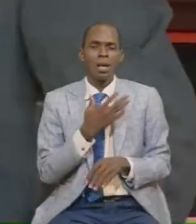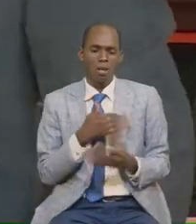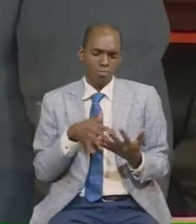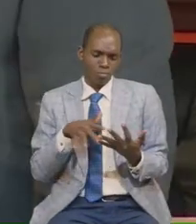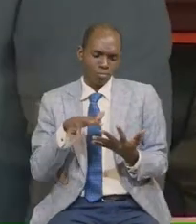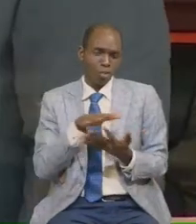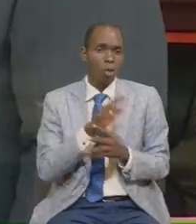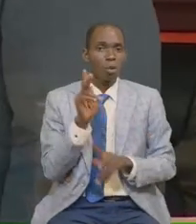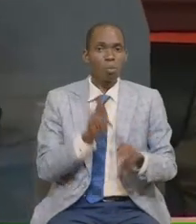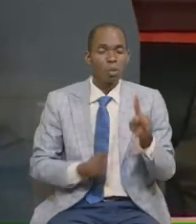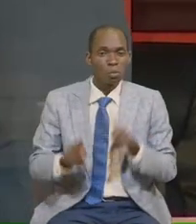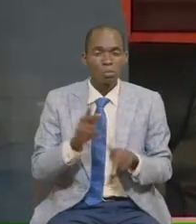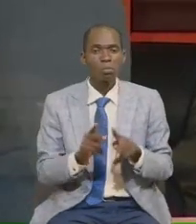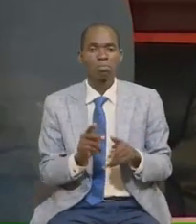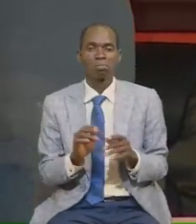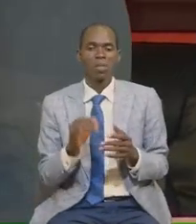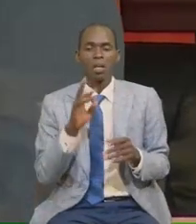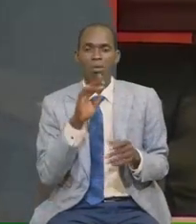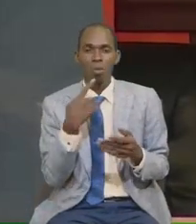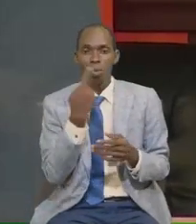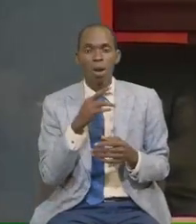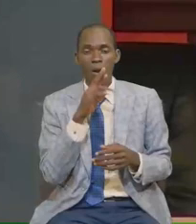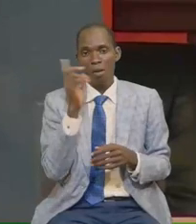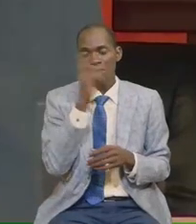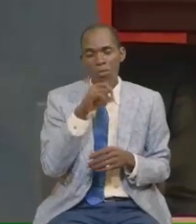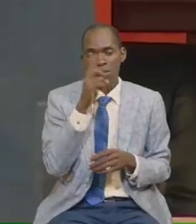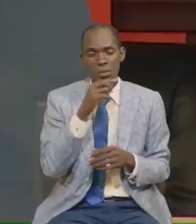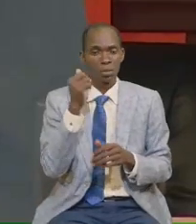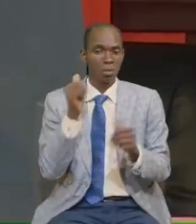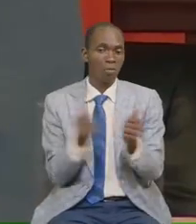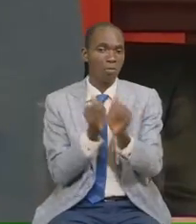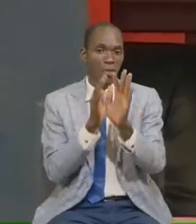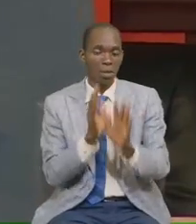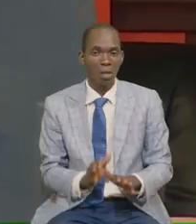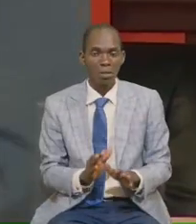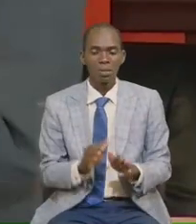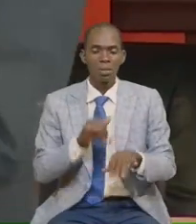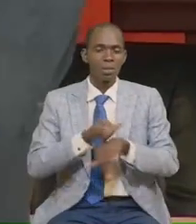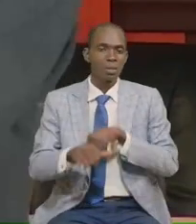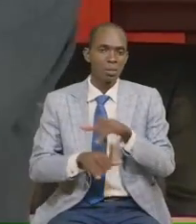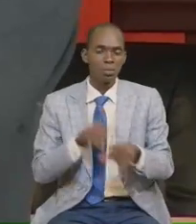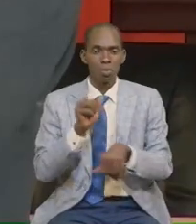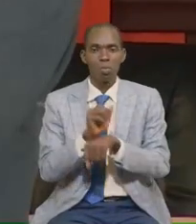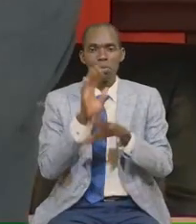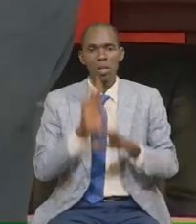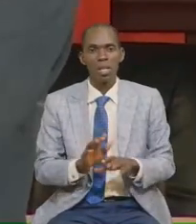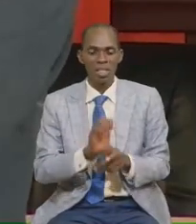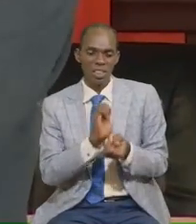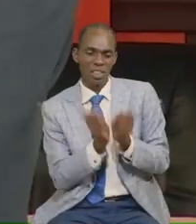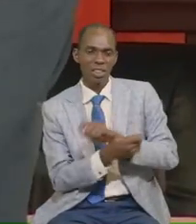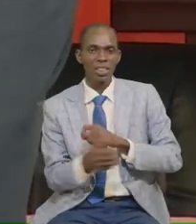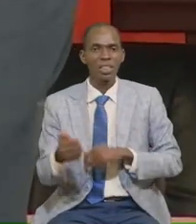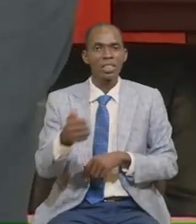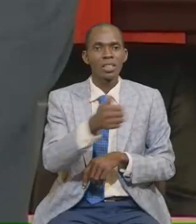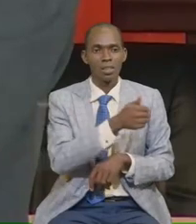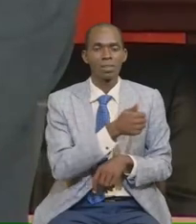ces hommes sont de faux apôtres, des ouvriers trompeurs, déguisés en apôtres de Christ. Christ ne les